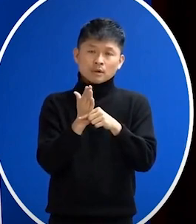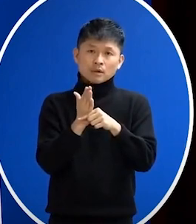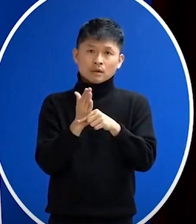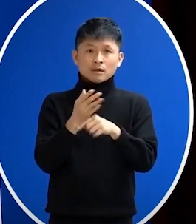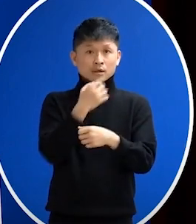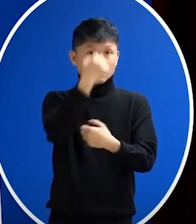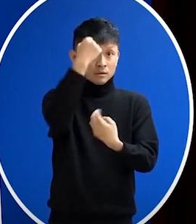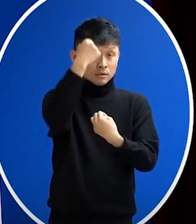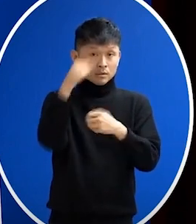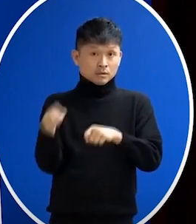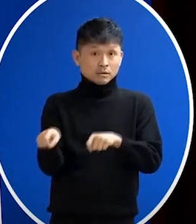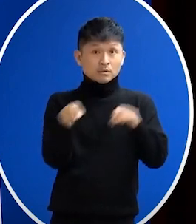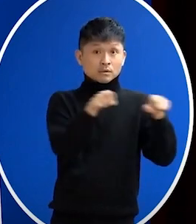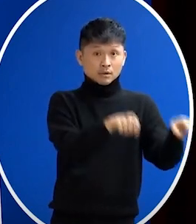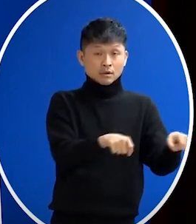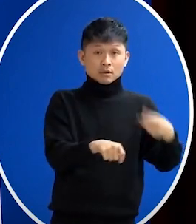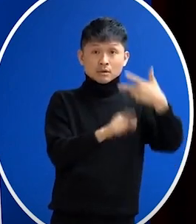为